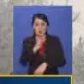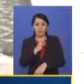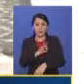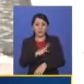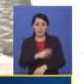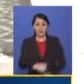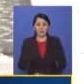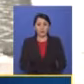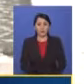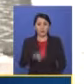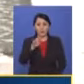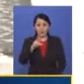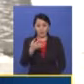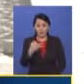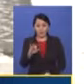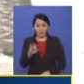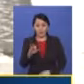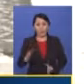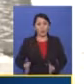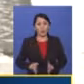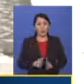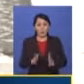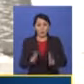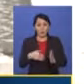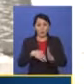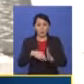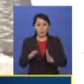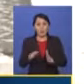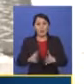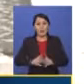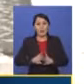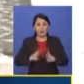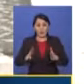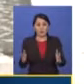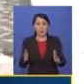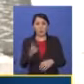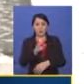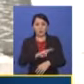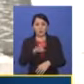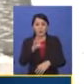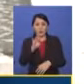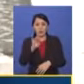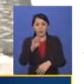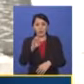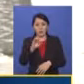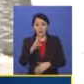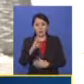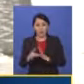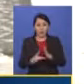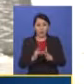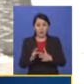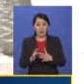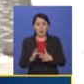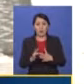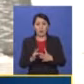асырылған. Крепостной көшесін жаңарту жұмыстары өткізіліп, кеңейту және де ана микрорайон Береке микрорайоны мен қаланың орталығын байланыстыру